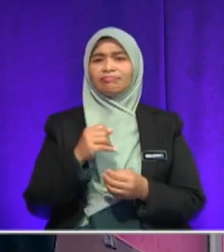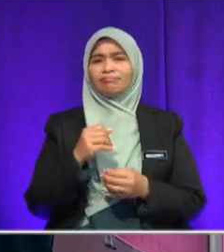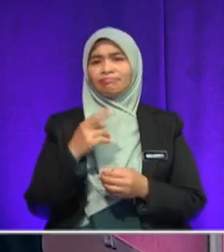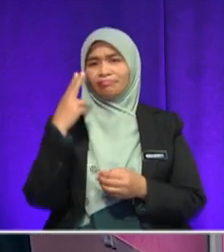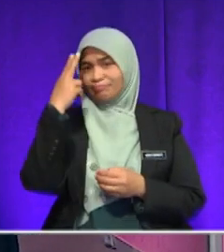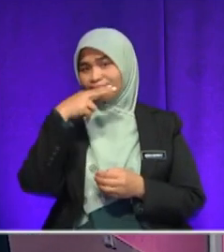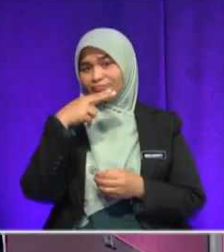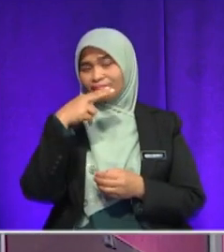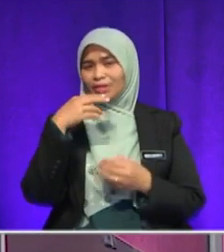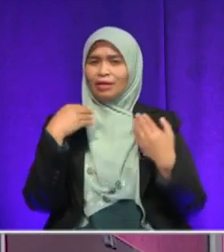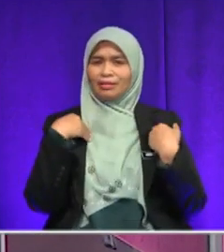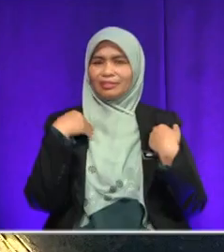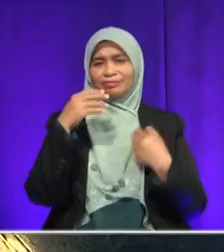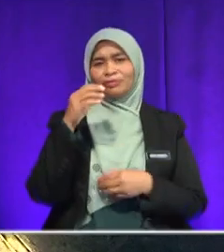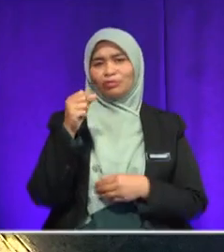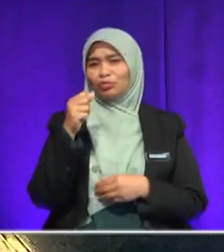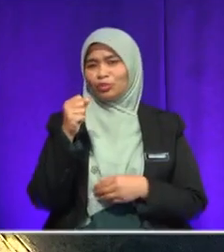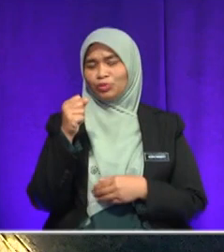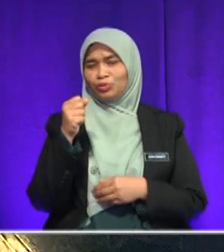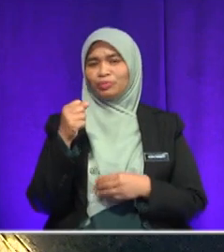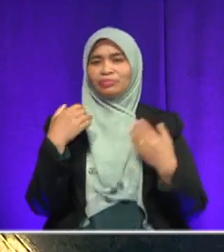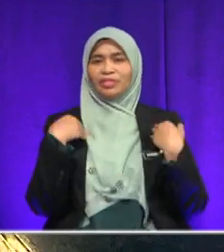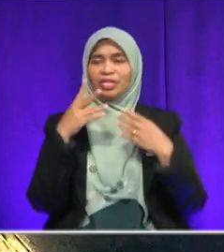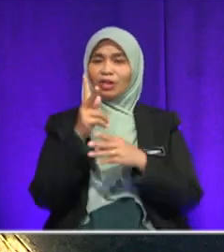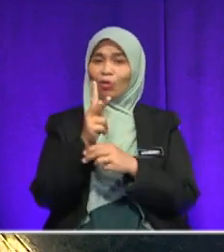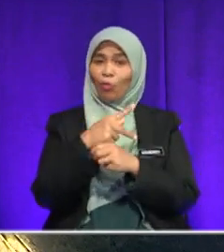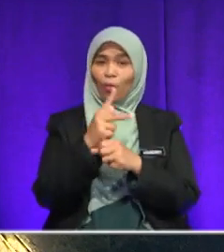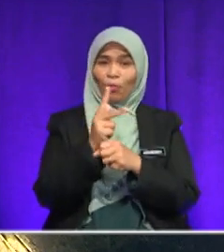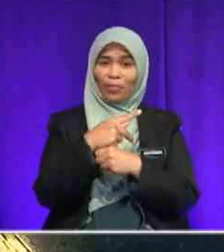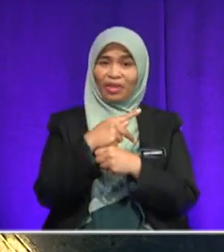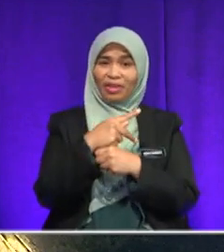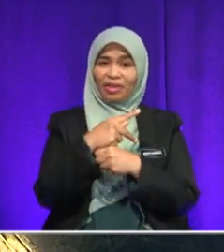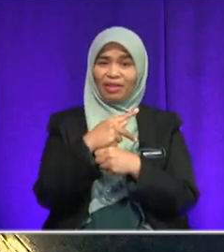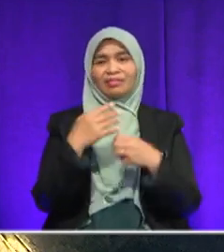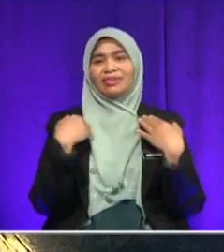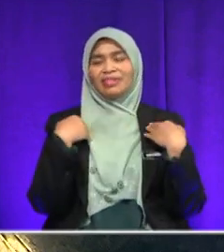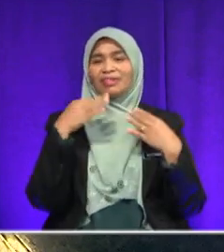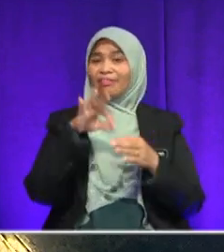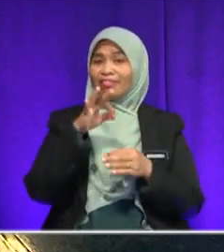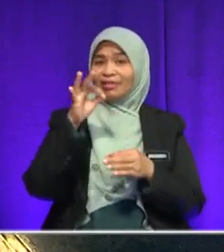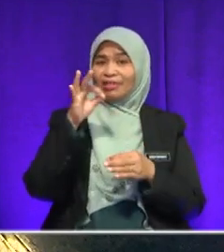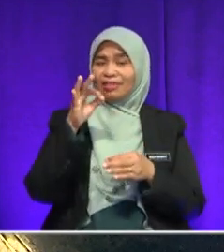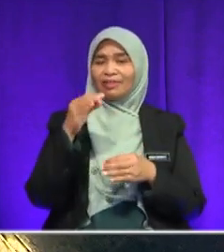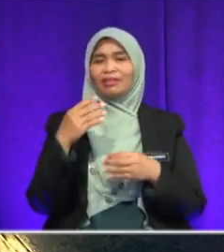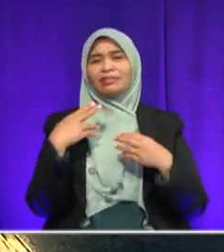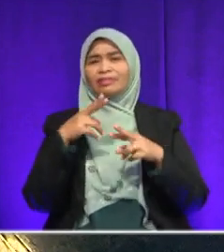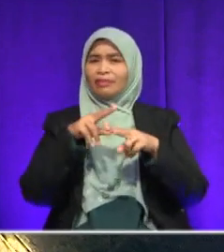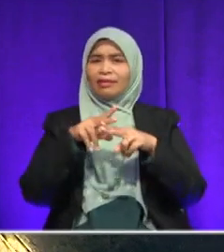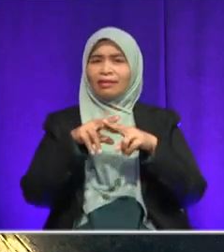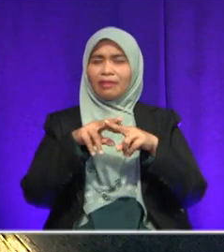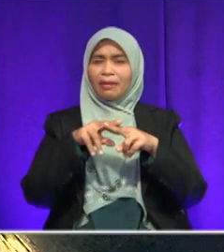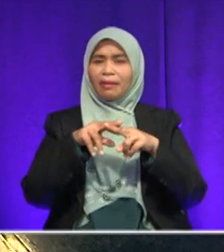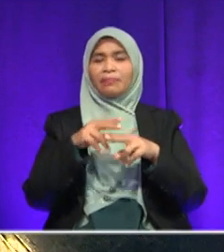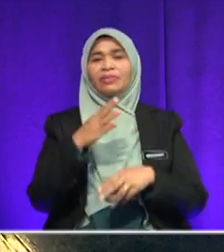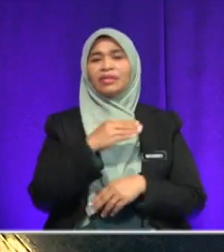boleh lihat kan? Ada susu. Betul, Cikgu. Ada kopi, ada teh dan kita ada garam, kita ada gula. Betul. Biasanya